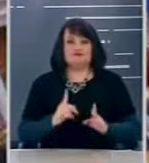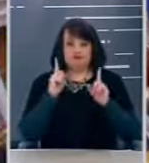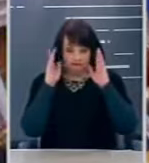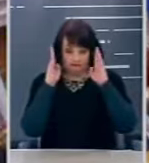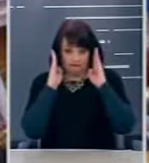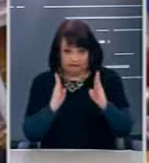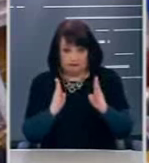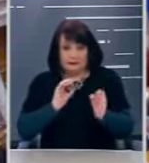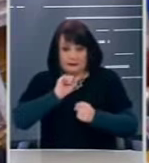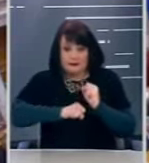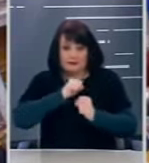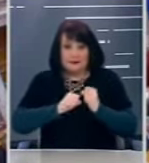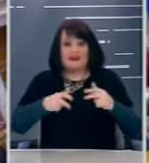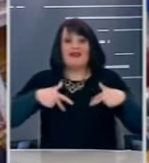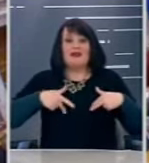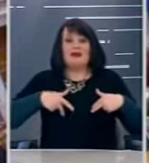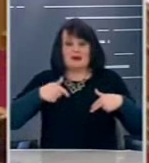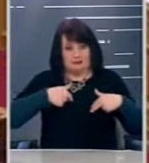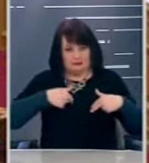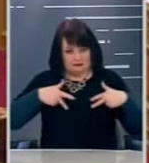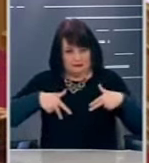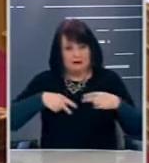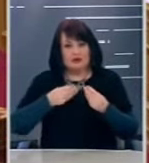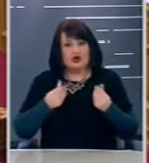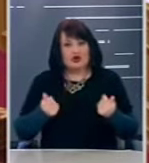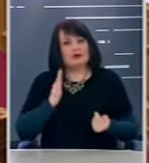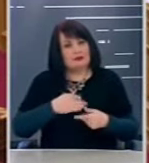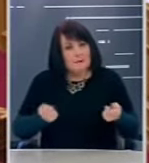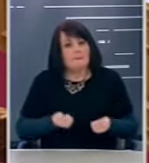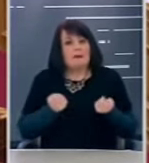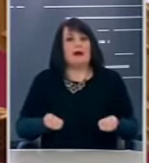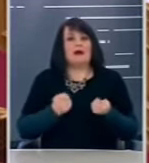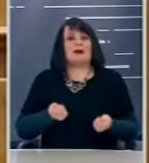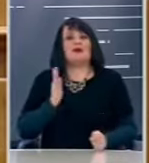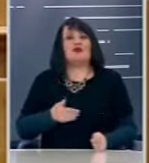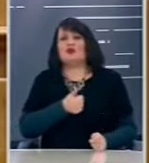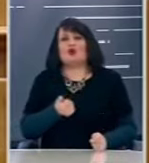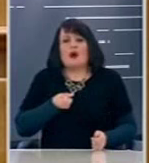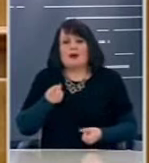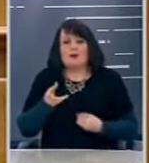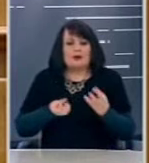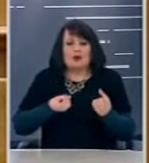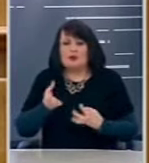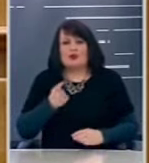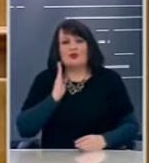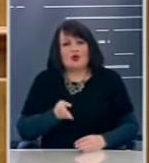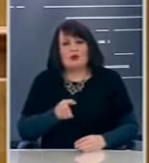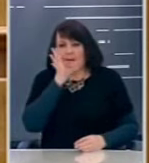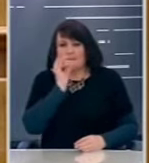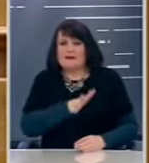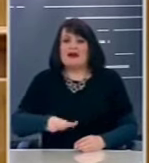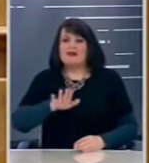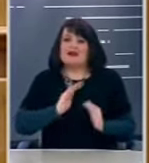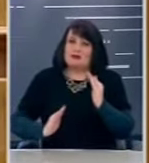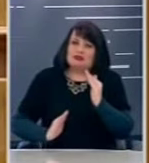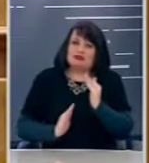των προσπαθειών μας στο επόμενο διάστημα. Διότι μόνο έτσι μπορεί στην πράξη και όχι μόνο στους αριθμούς να επέλθει πραγματική ανάκαμψη